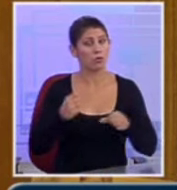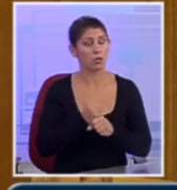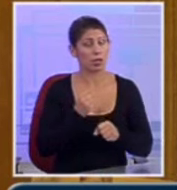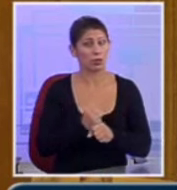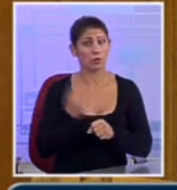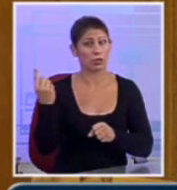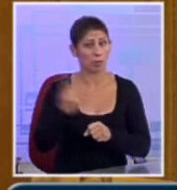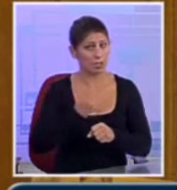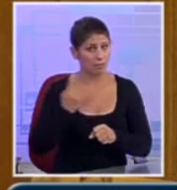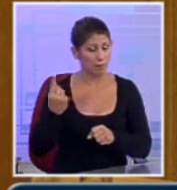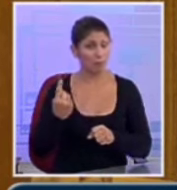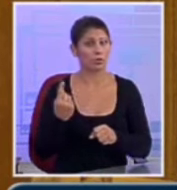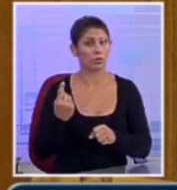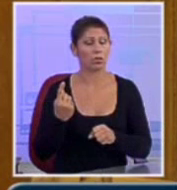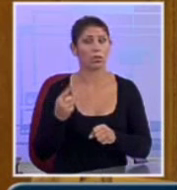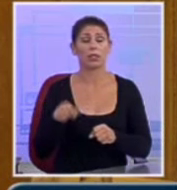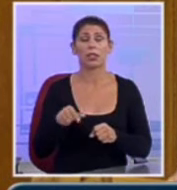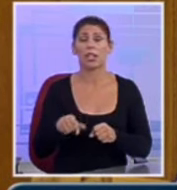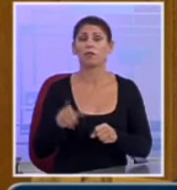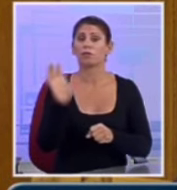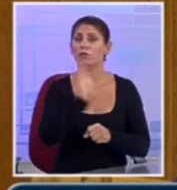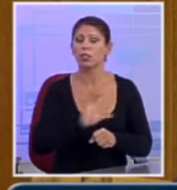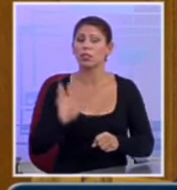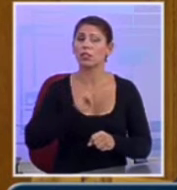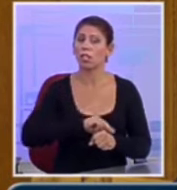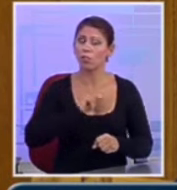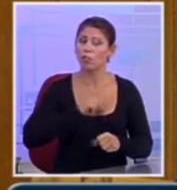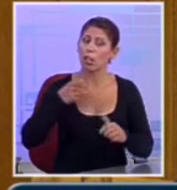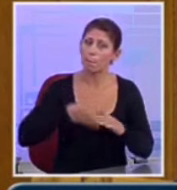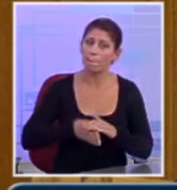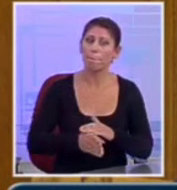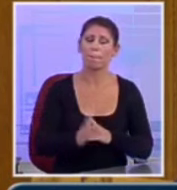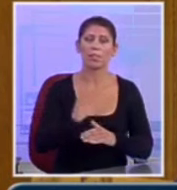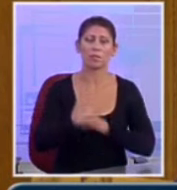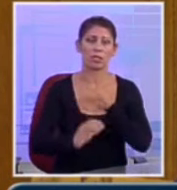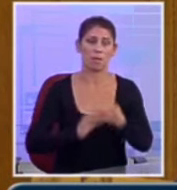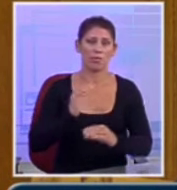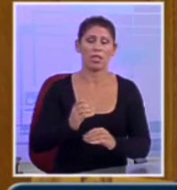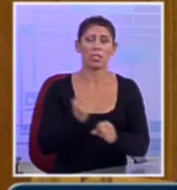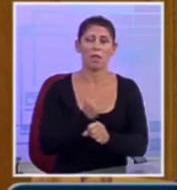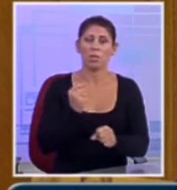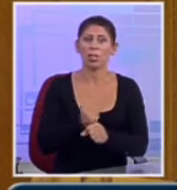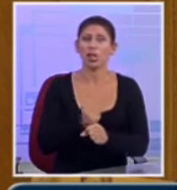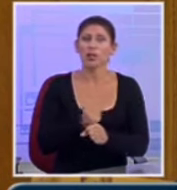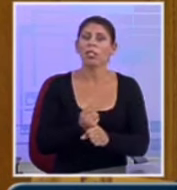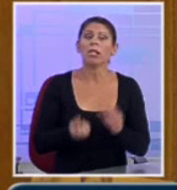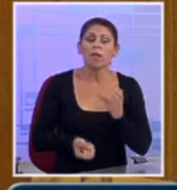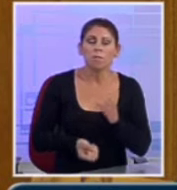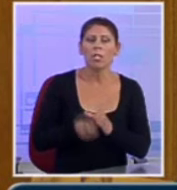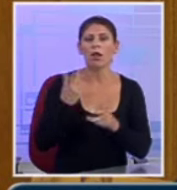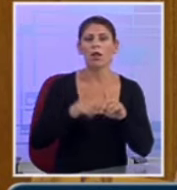εργαζόμενους και το περιβάλλον και η οποία αναζητά την κερδοφορία της μέσα από τις επενδύσεις, την απασχόληση και την